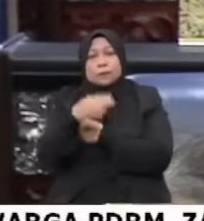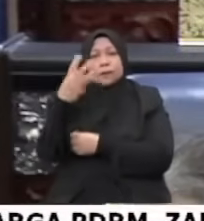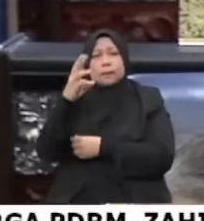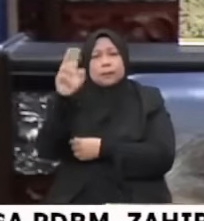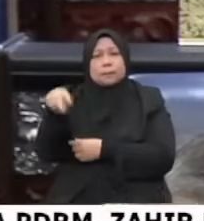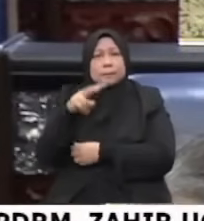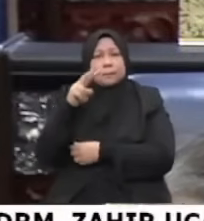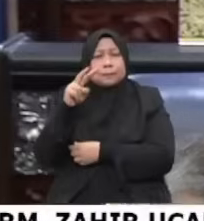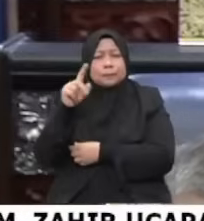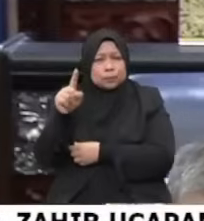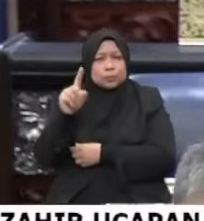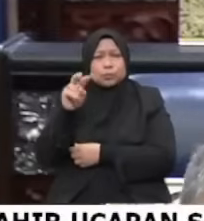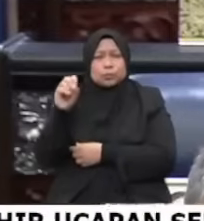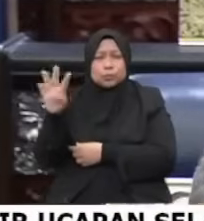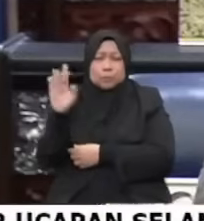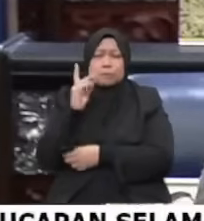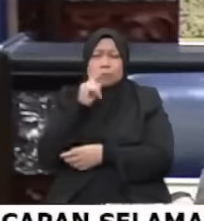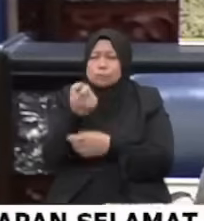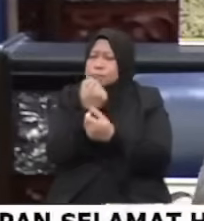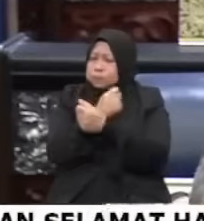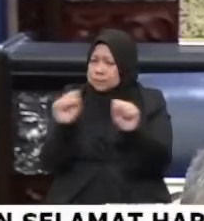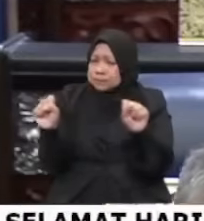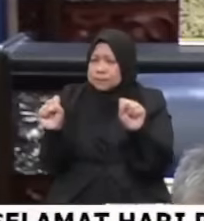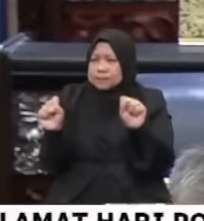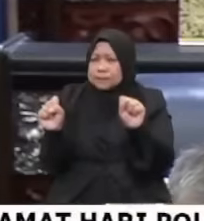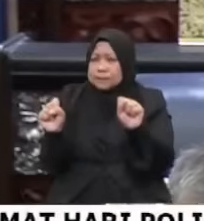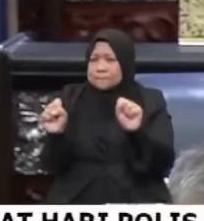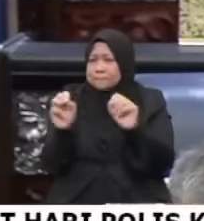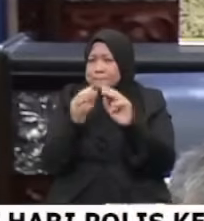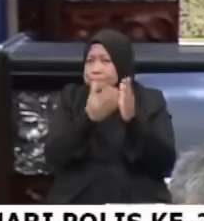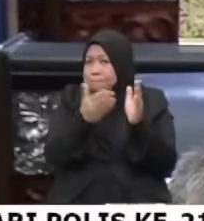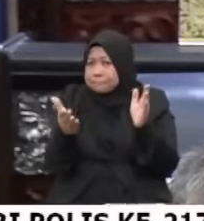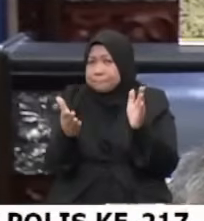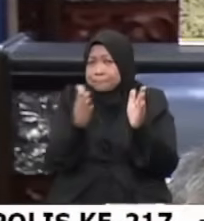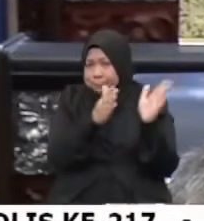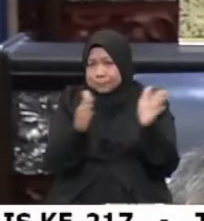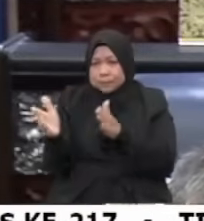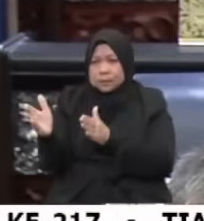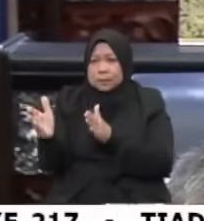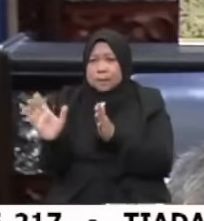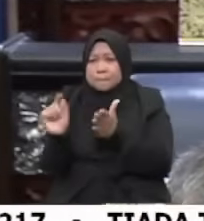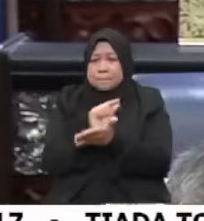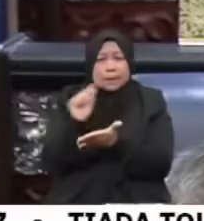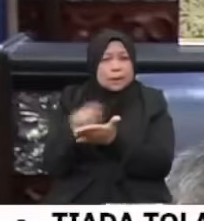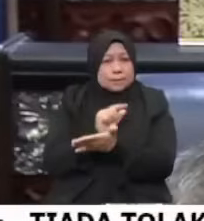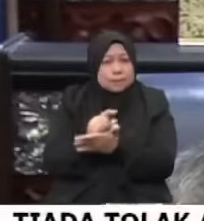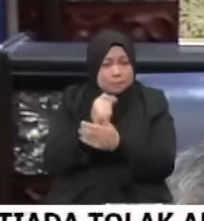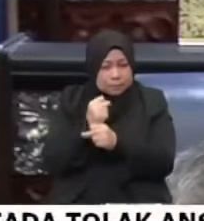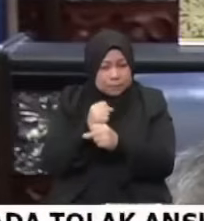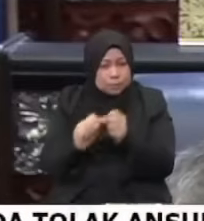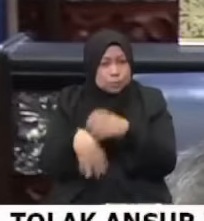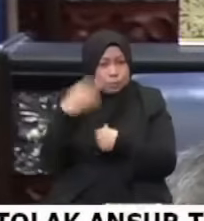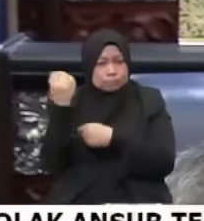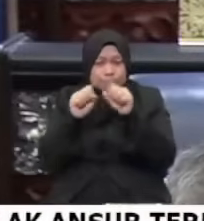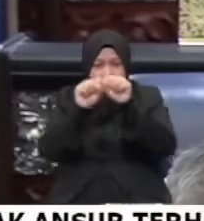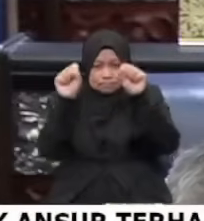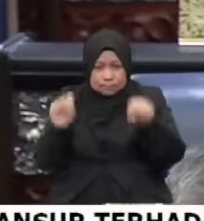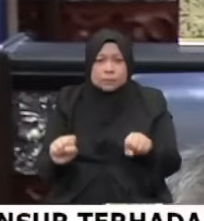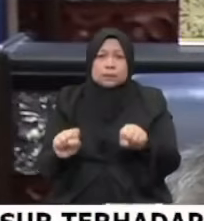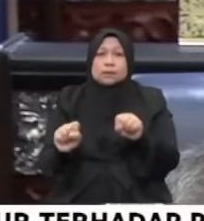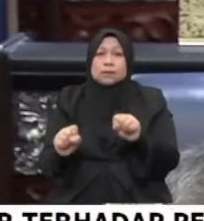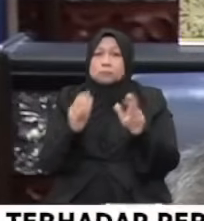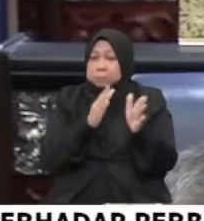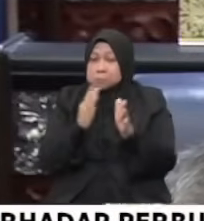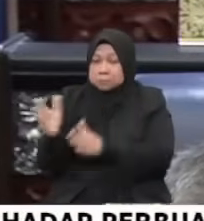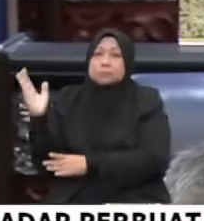Januari 2024 telah menyediakan satu mekanisma gajian pekerja asing secara sistematik